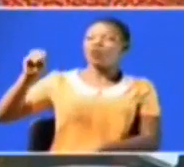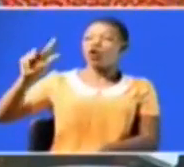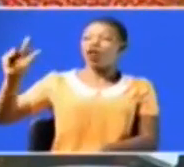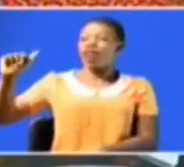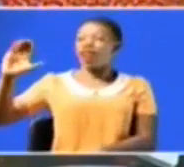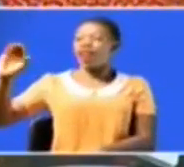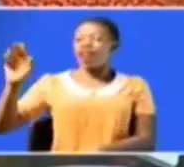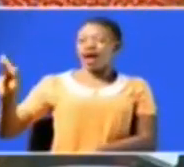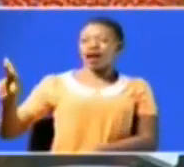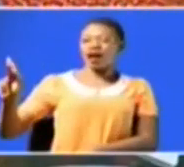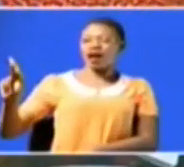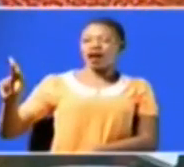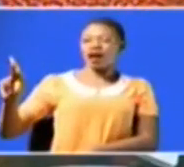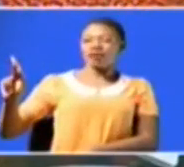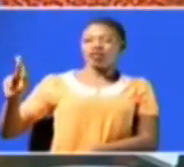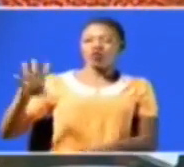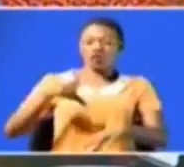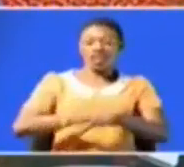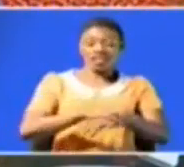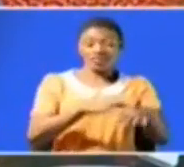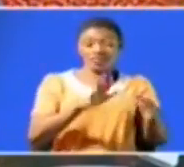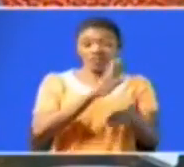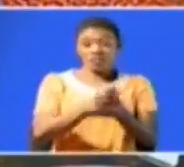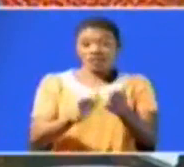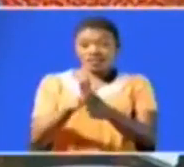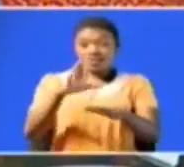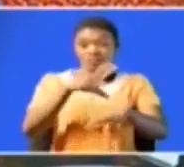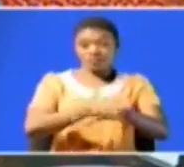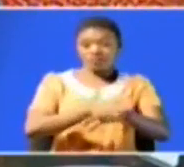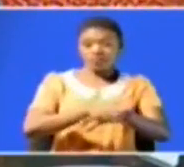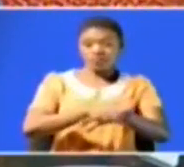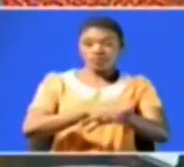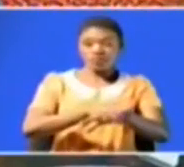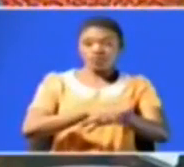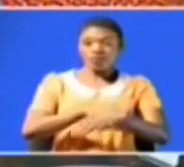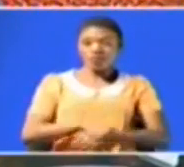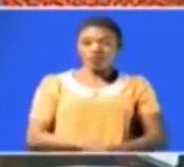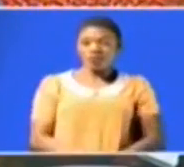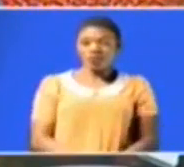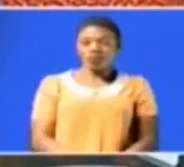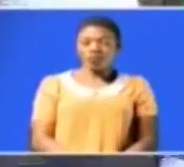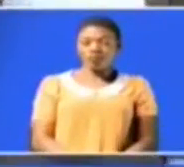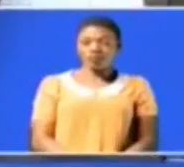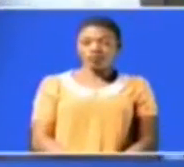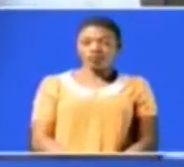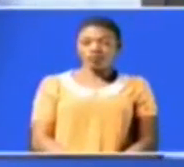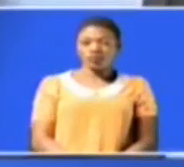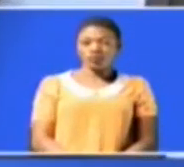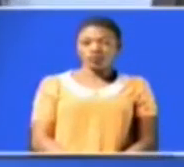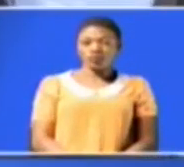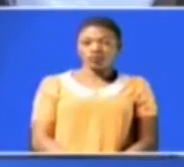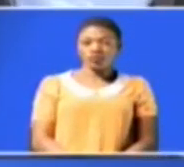iliyoachwa na kocha Hassan Oktay aliyeondoka hivi majuzi. Jeff Mogire anatusimulia zaidi.